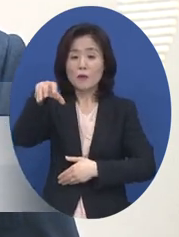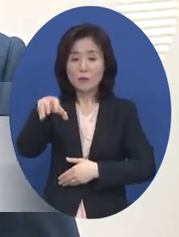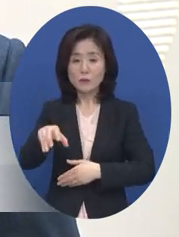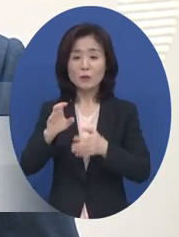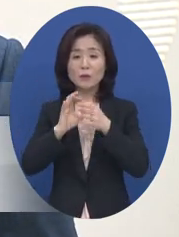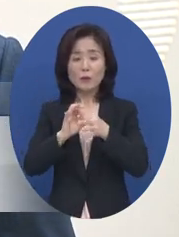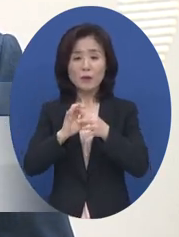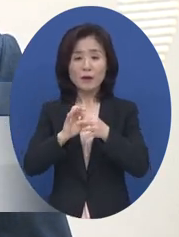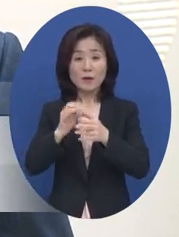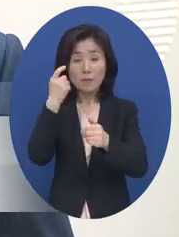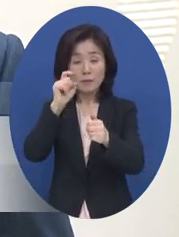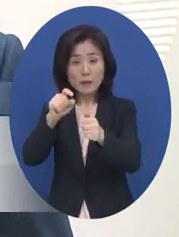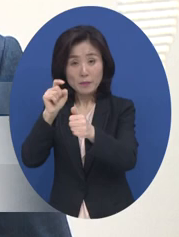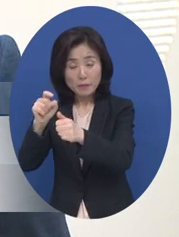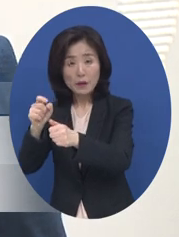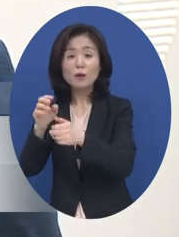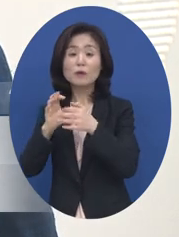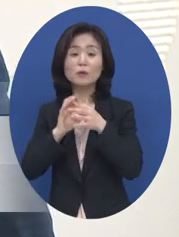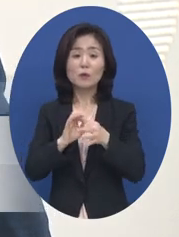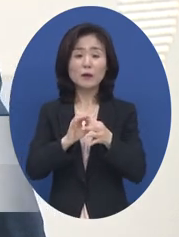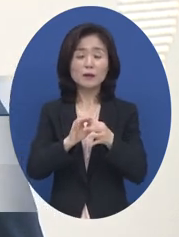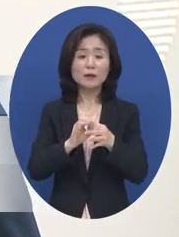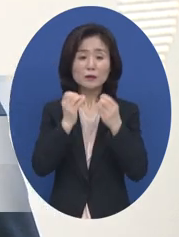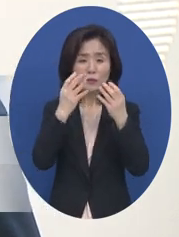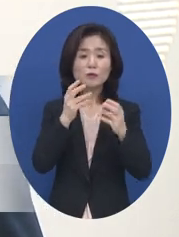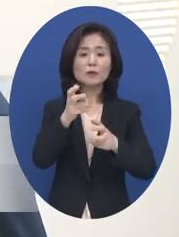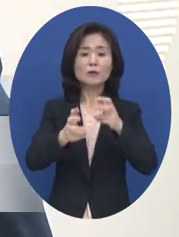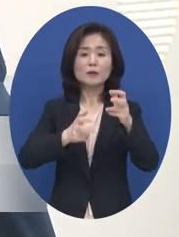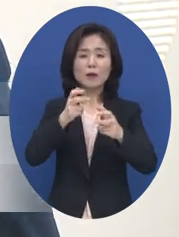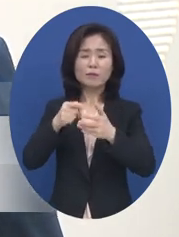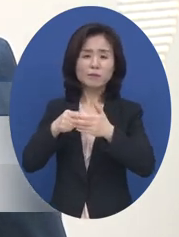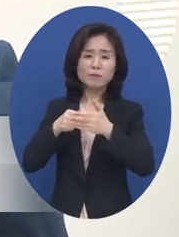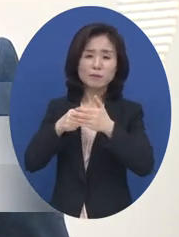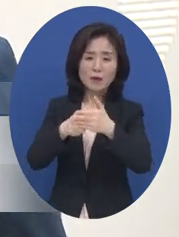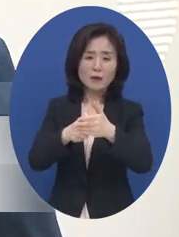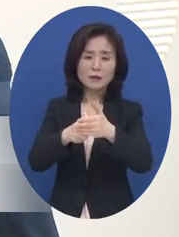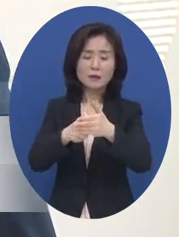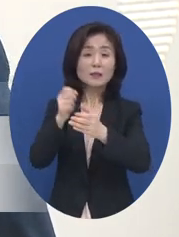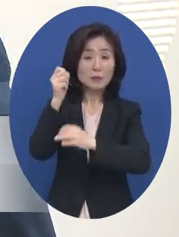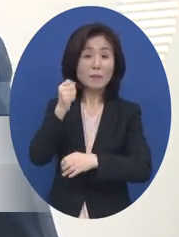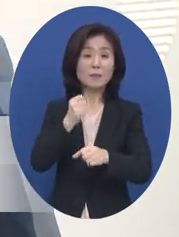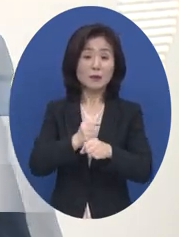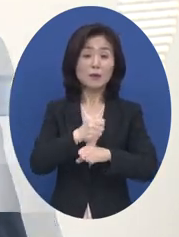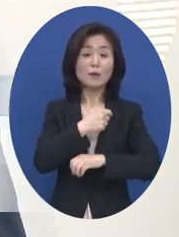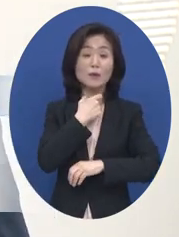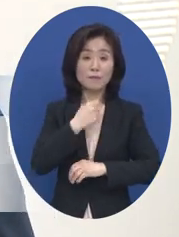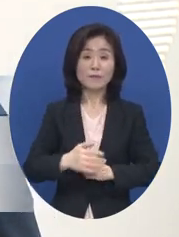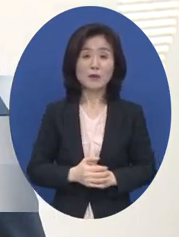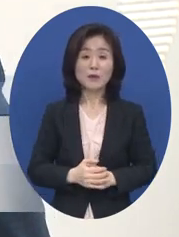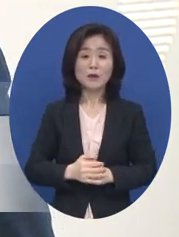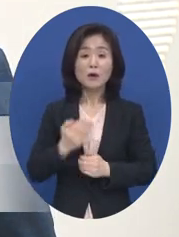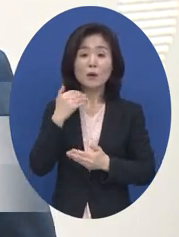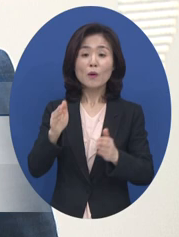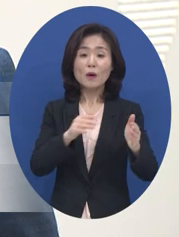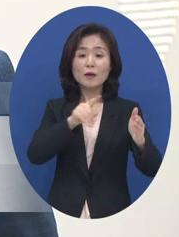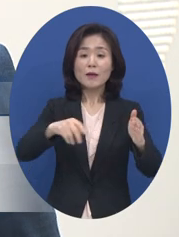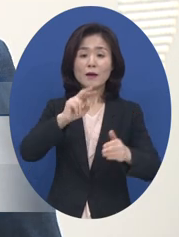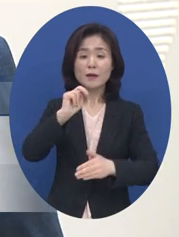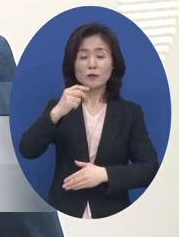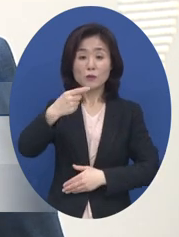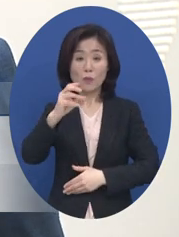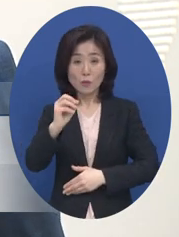도그 발굴을 해서 신규사업을 이제 추진할 수 있도록 기반을 만들구요 경지 돈의 ngo